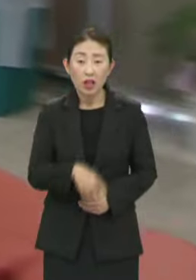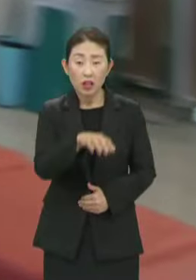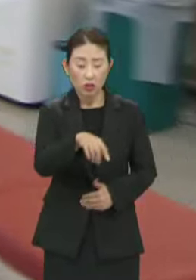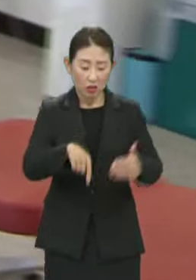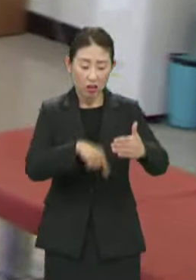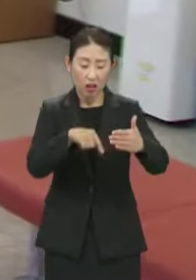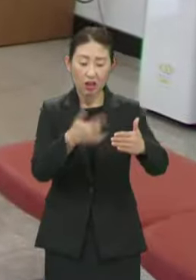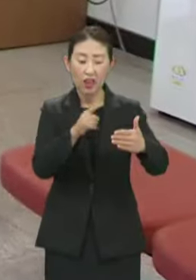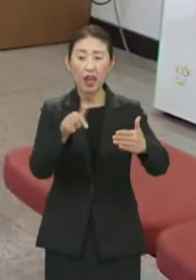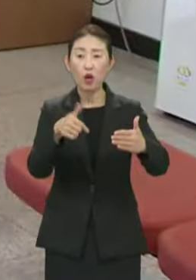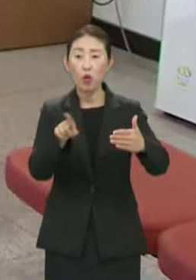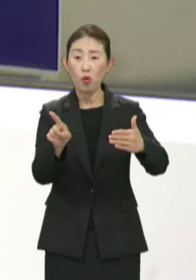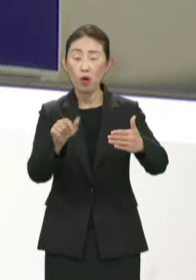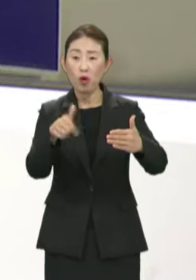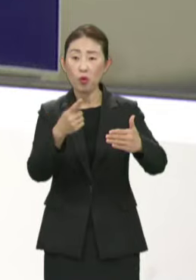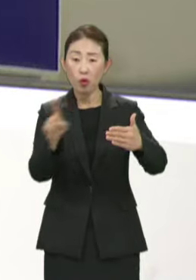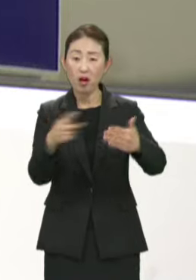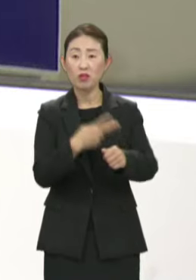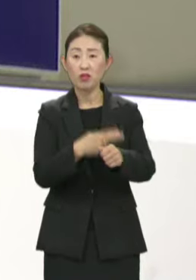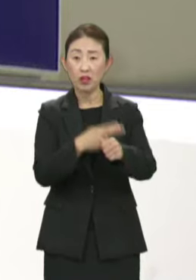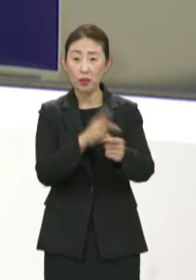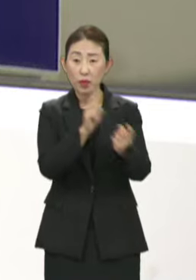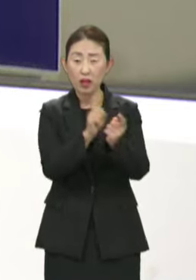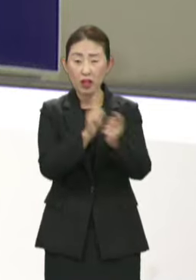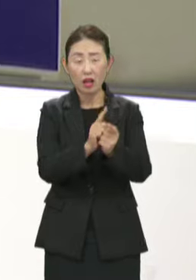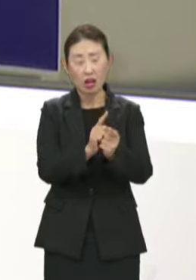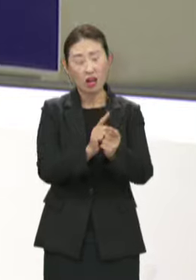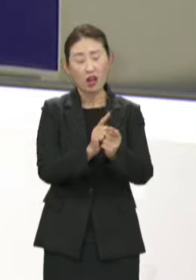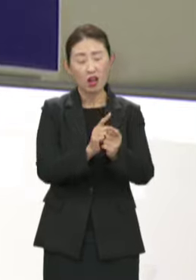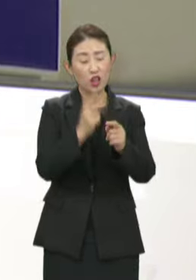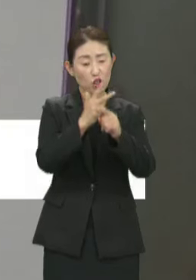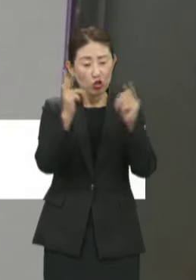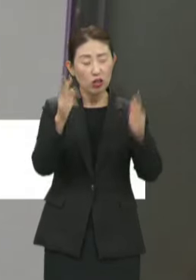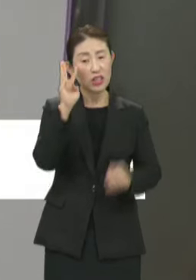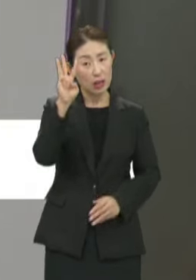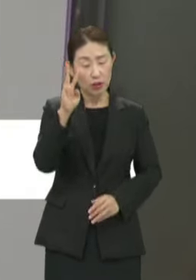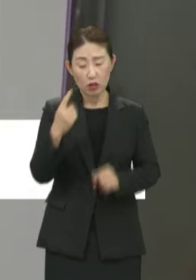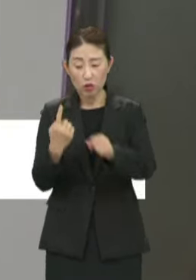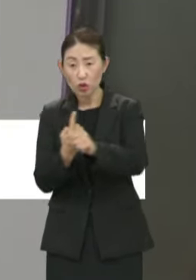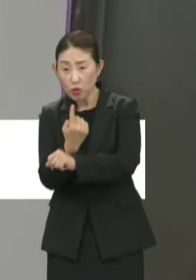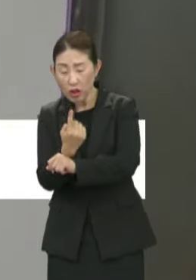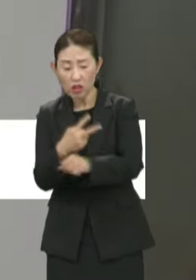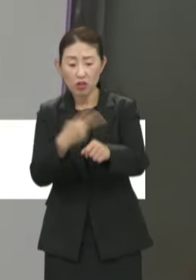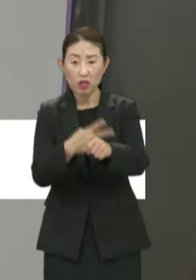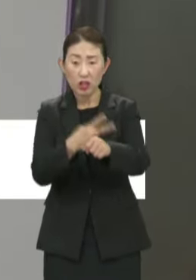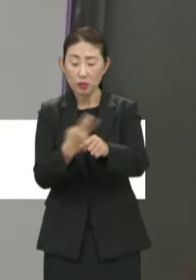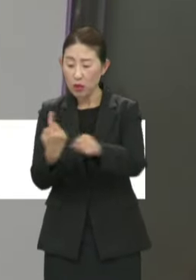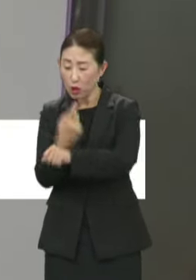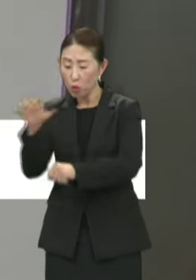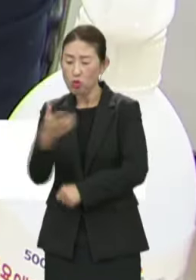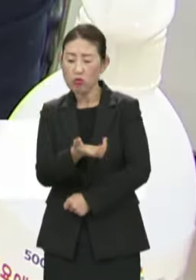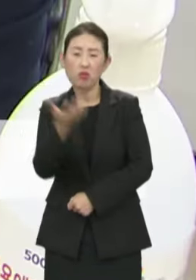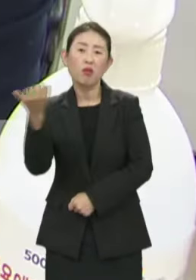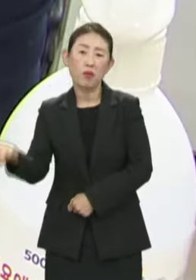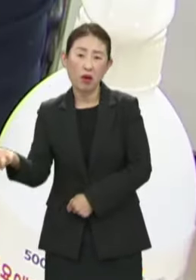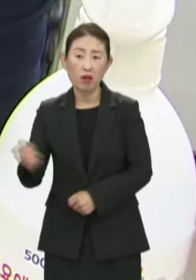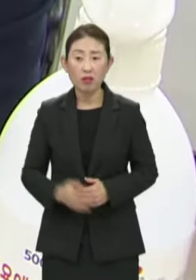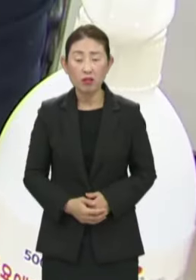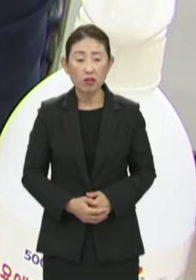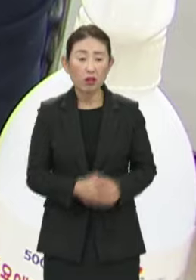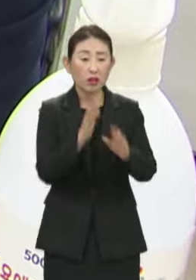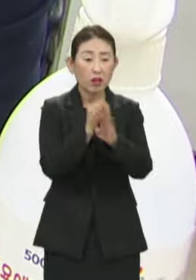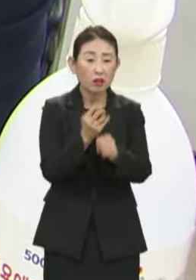내과 공보의를 만날 수 있는 건 주 3회. 나머지 이틀은 다른 보건지소로 순회 근무를 떠나기 때문입니다.